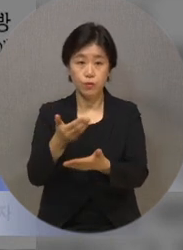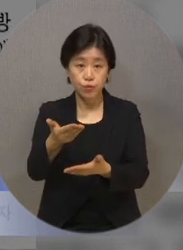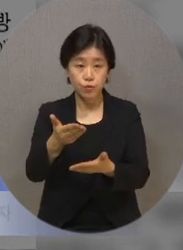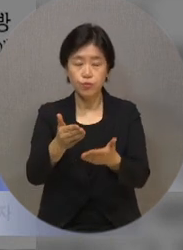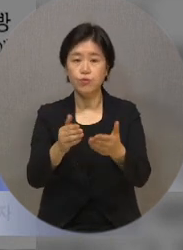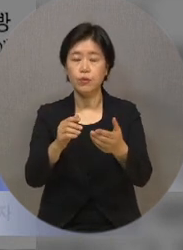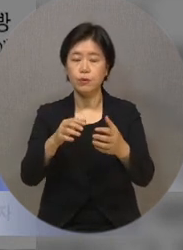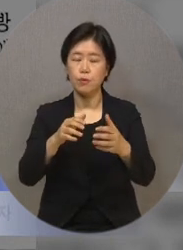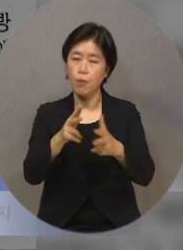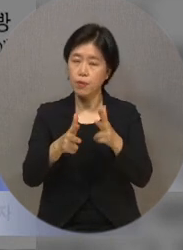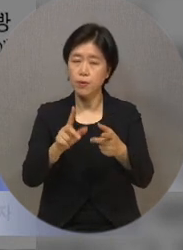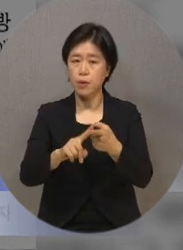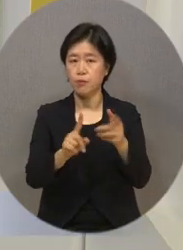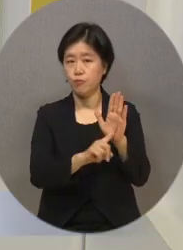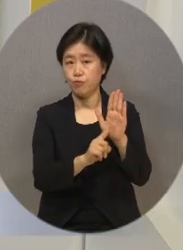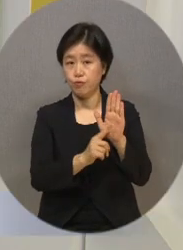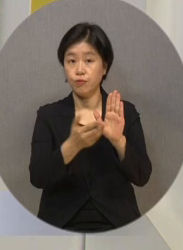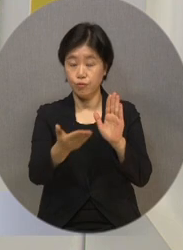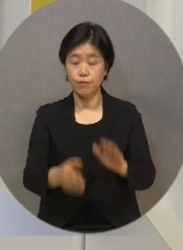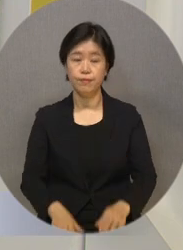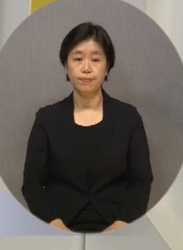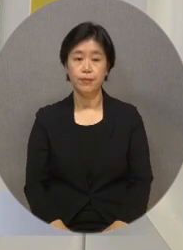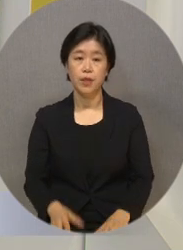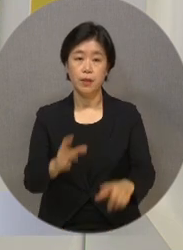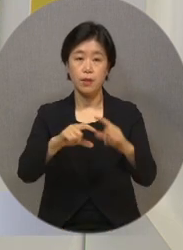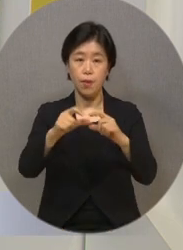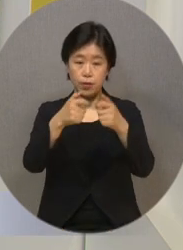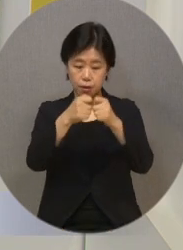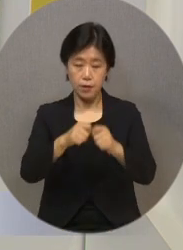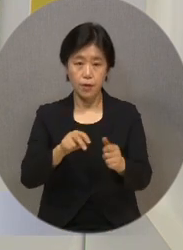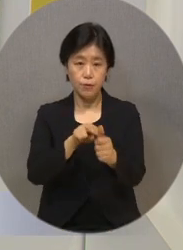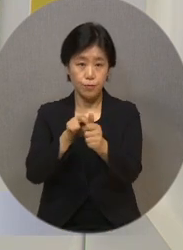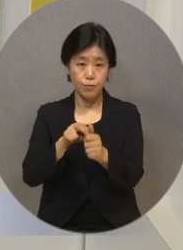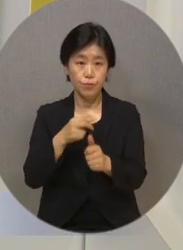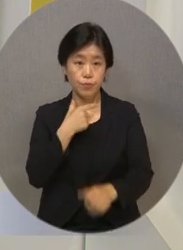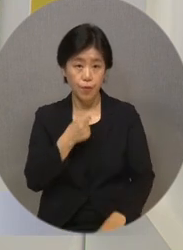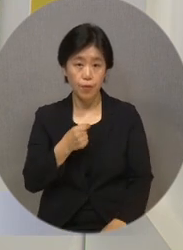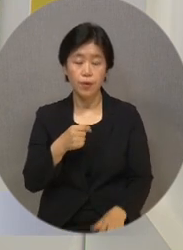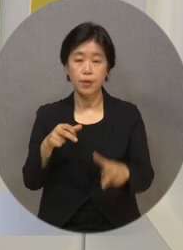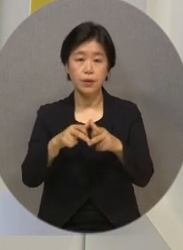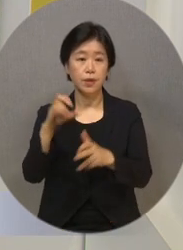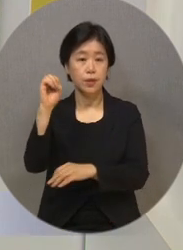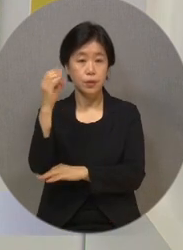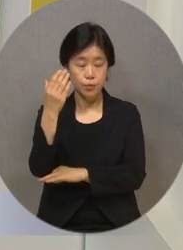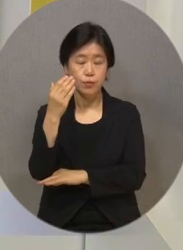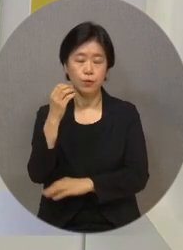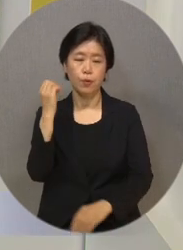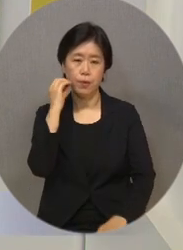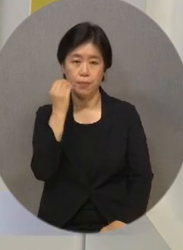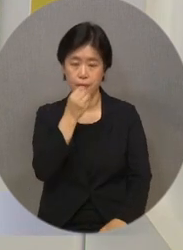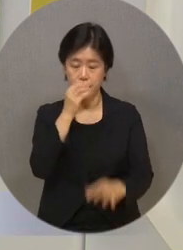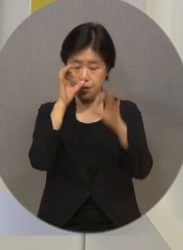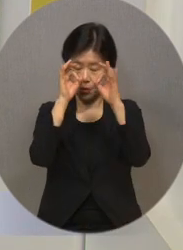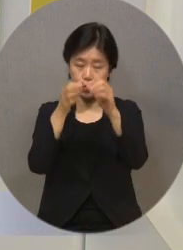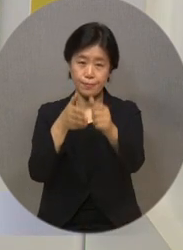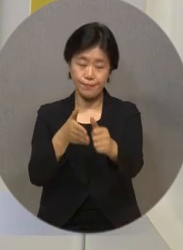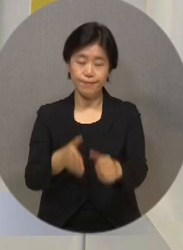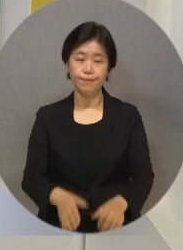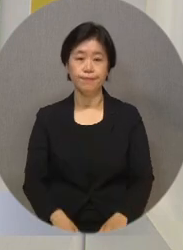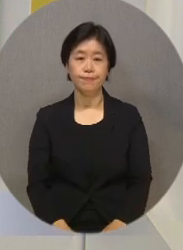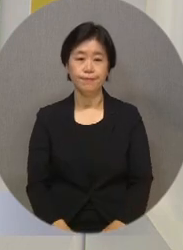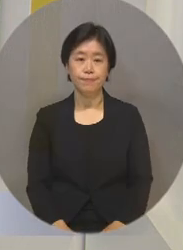계획이라고 설명했습니다 더 자세한 뉴스는 장애인 신문과 웰페어뉴스 홈페이지를 통해 확인할 수